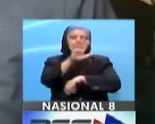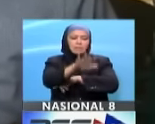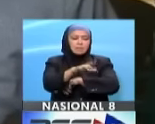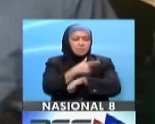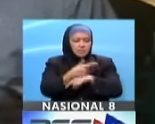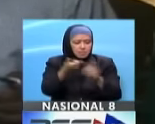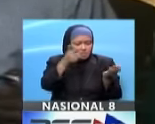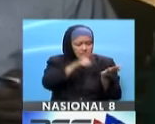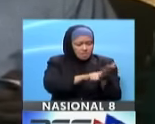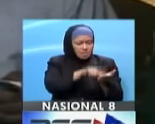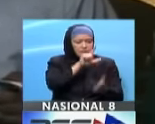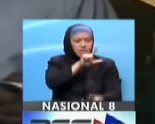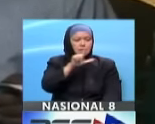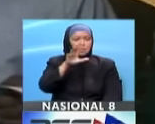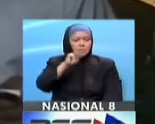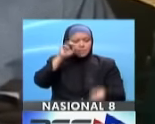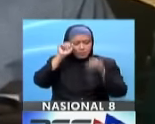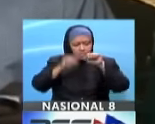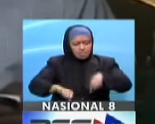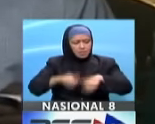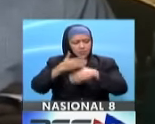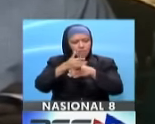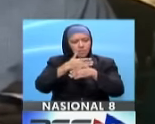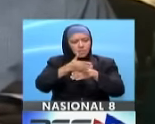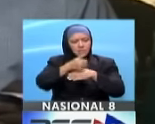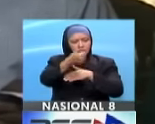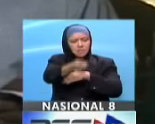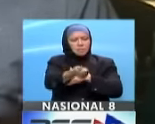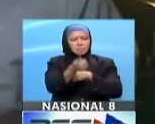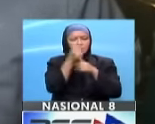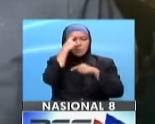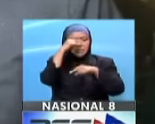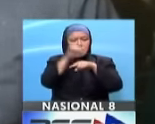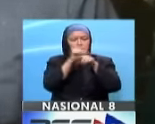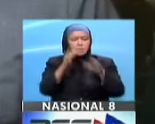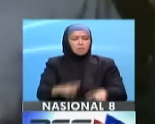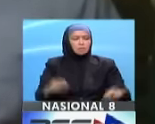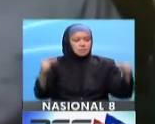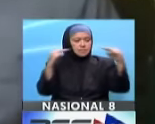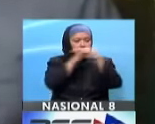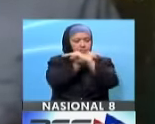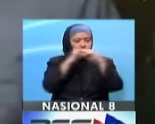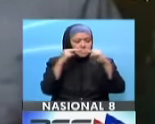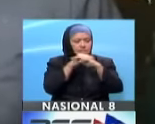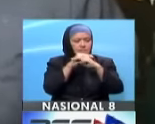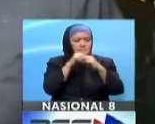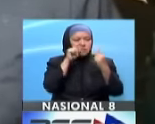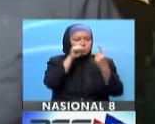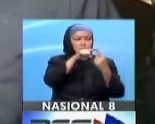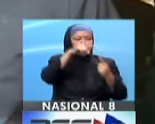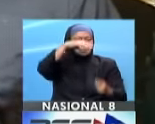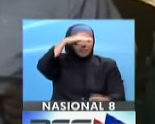boleh saya berkongsi kepada anda, iaitu kepada pengguna lebuh raya yang menuju ke Johor Bahru.